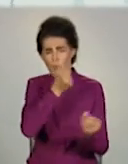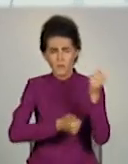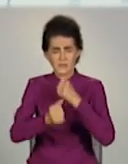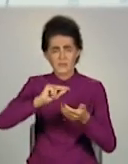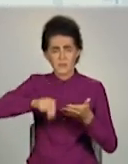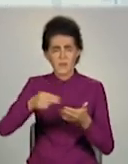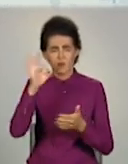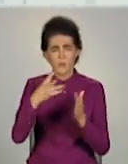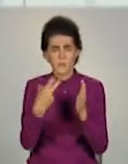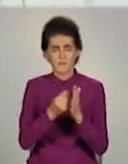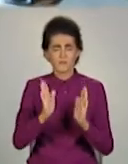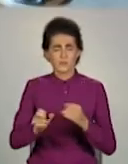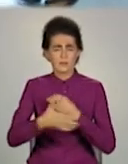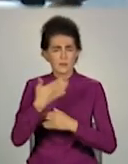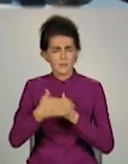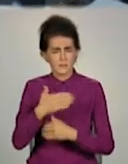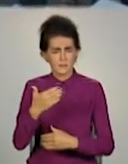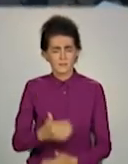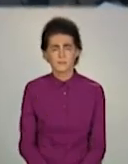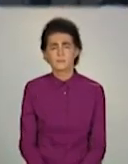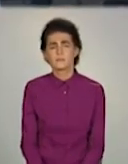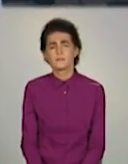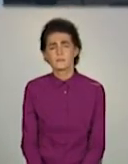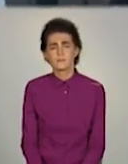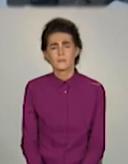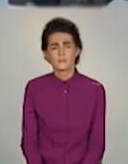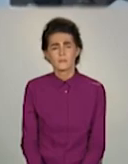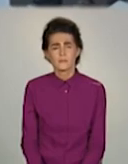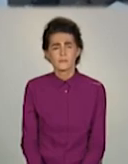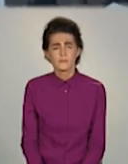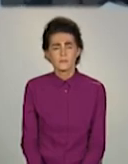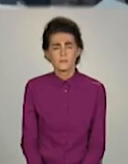довідок про вакцинацію. Максим Чумак, Володимир Безоблюков, телеканал «Донбас».